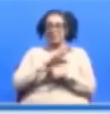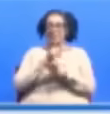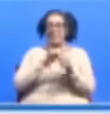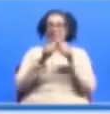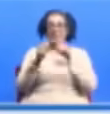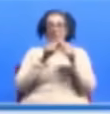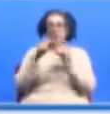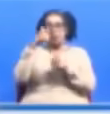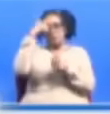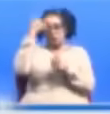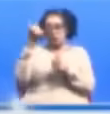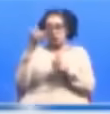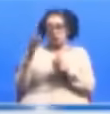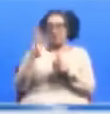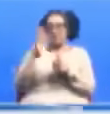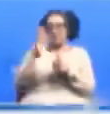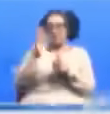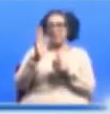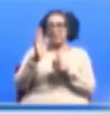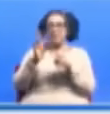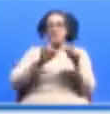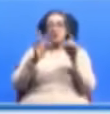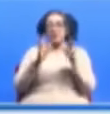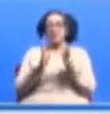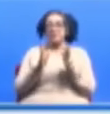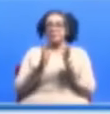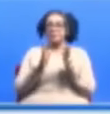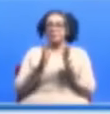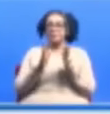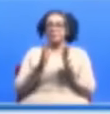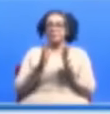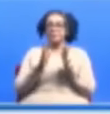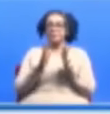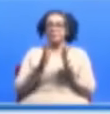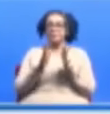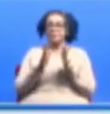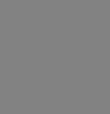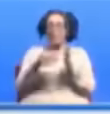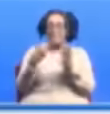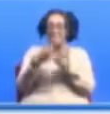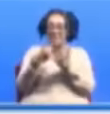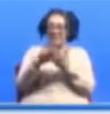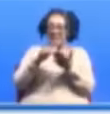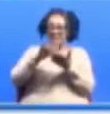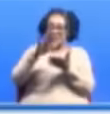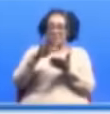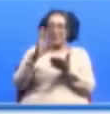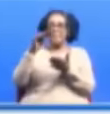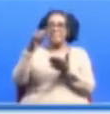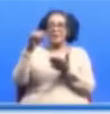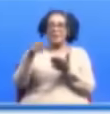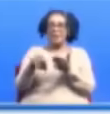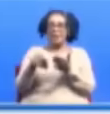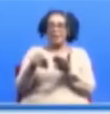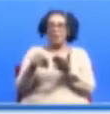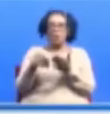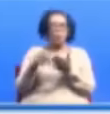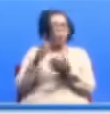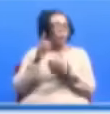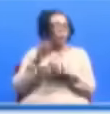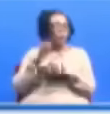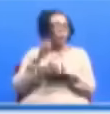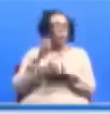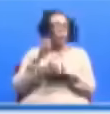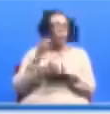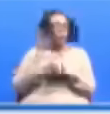ajili ya uraia wake. Imagine, unaona hiyo pesa yenye nimekutumia M-Pesa, Mnigeria amefanywa vituko, haki ya Mungu.